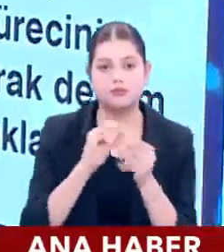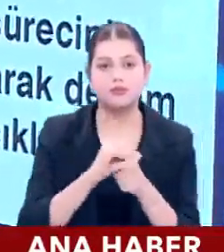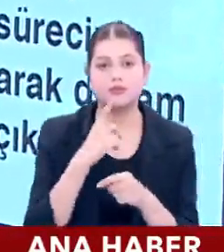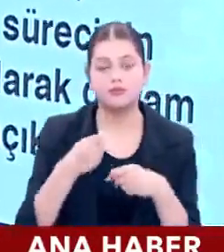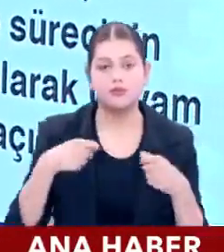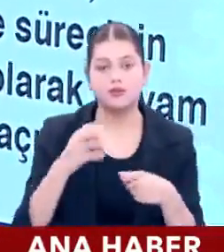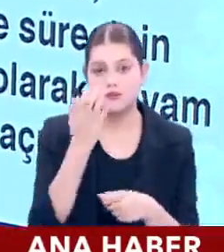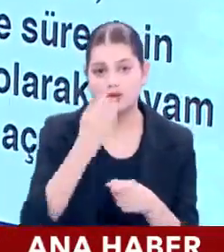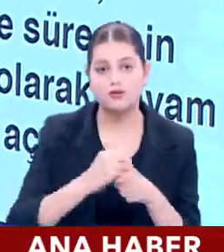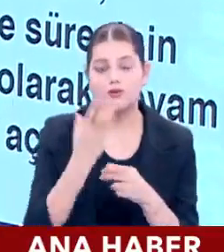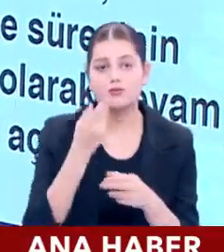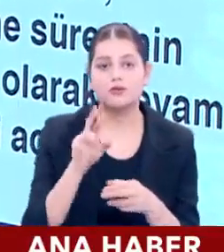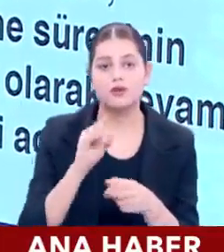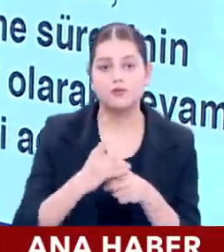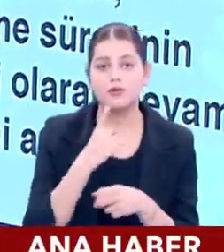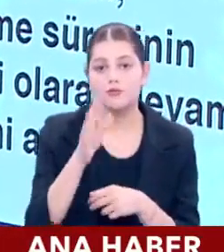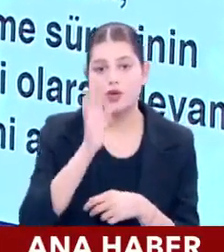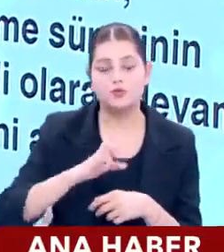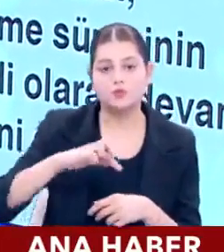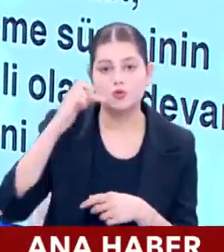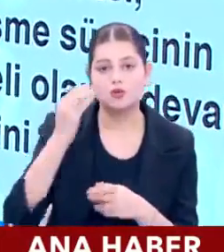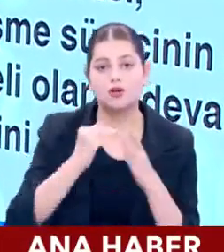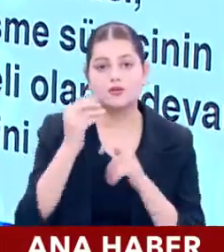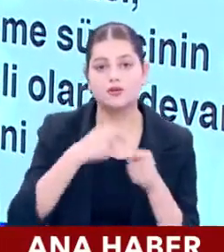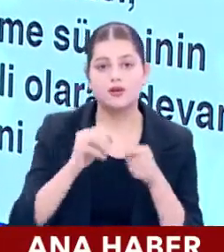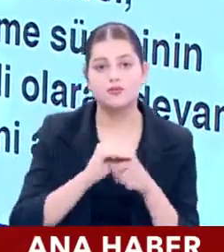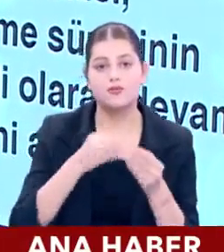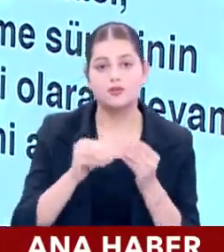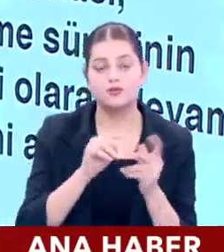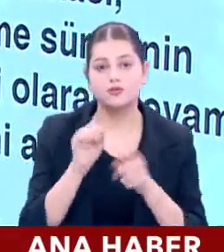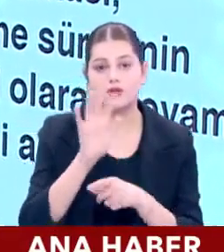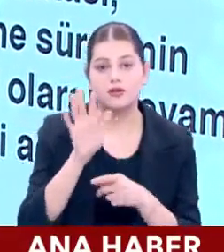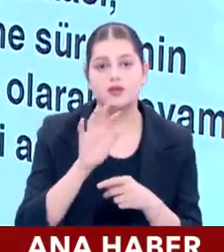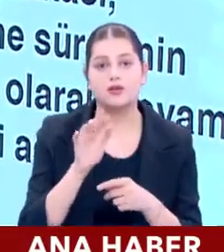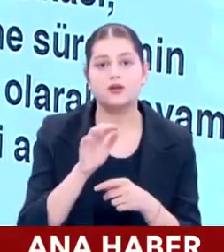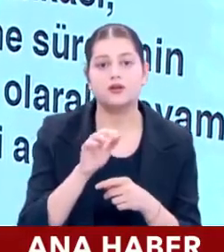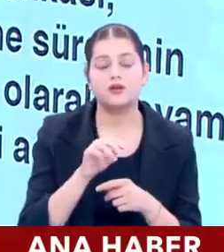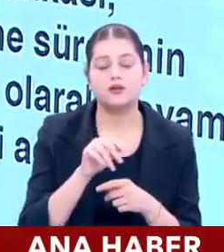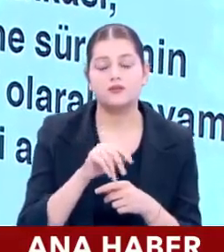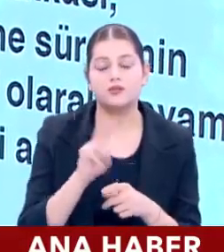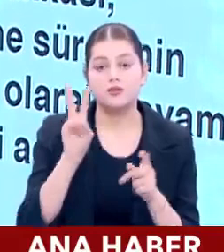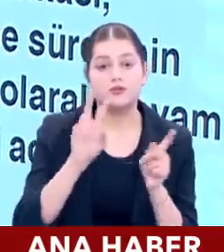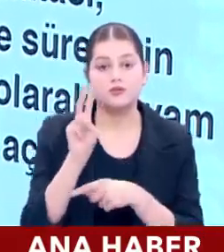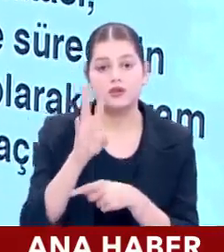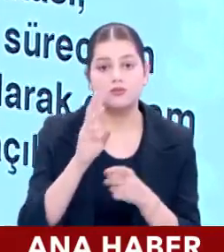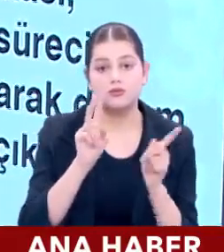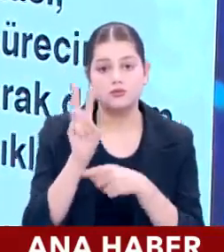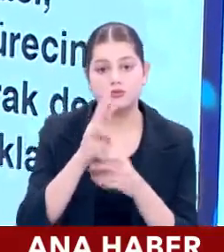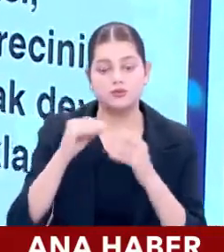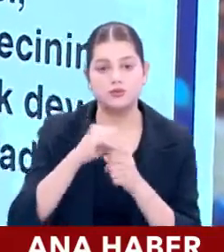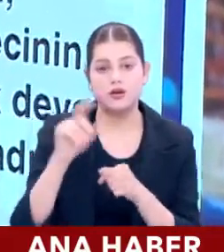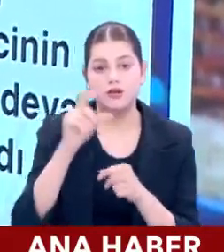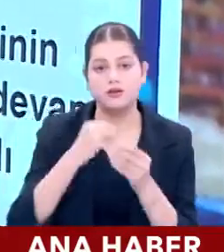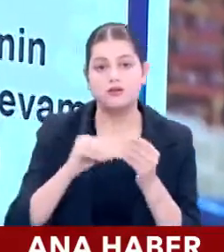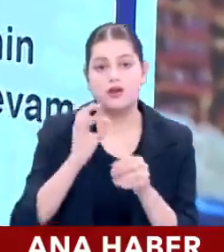piyasa beklentilerinde olduğu gibi 500 watt puanı arttırdı faiz %25'ten %30'a çıktı enflasyon düşecek ve aylık